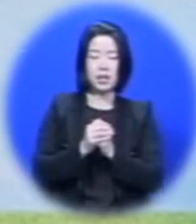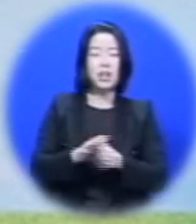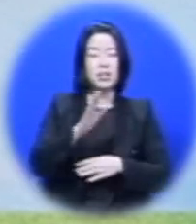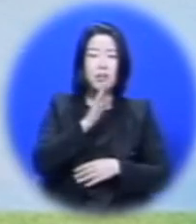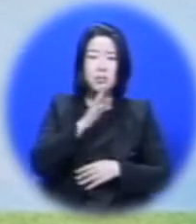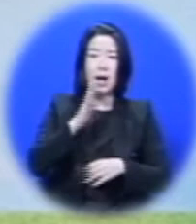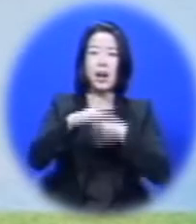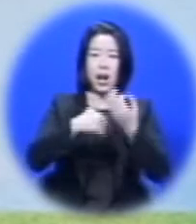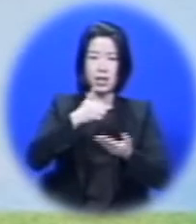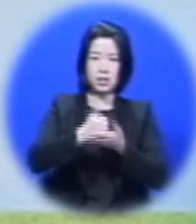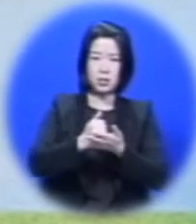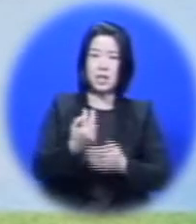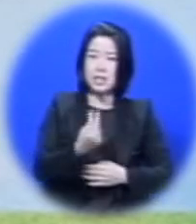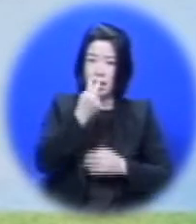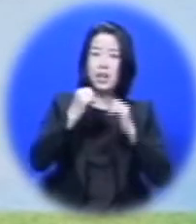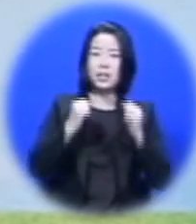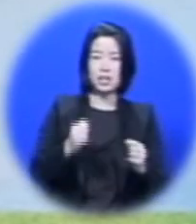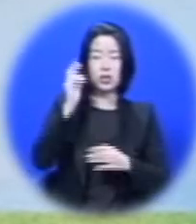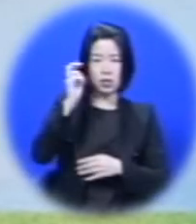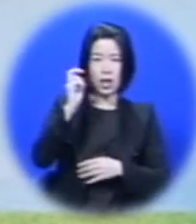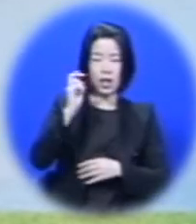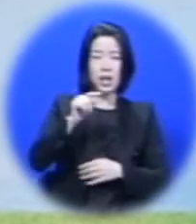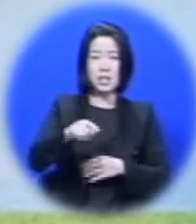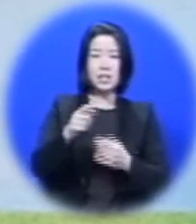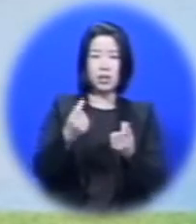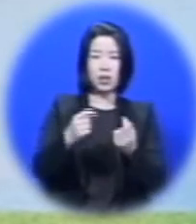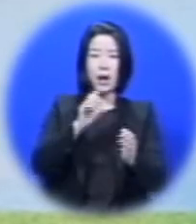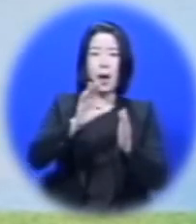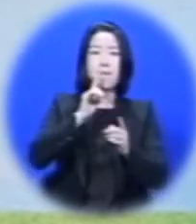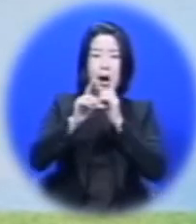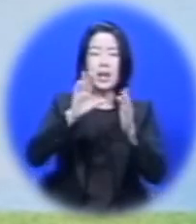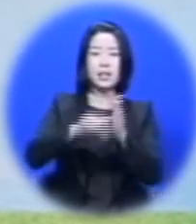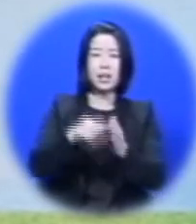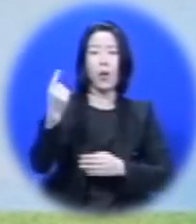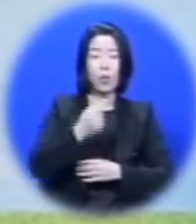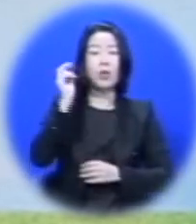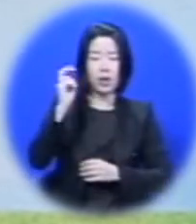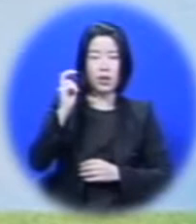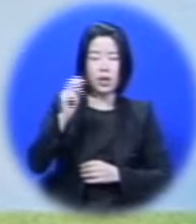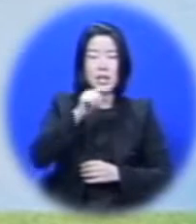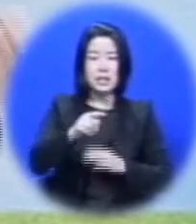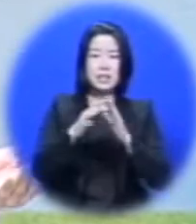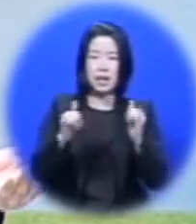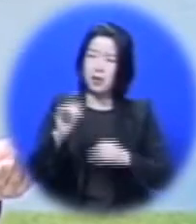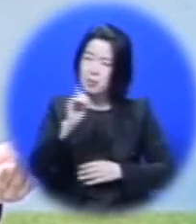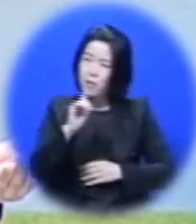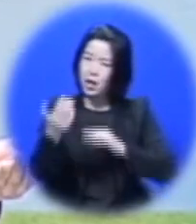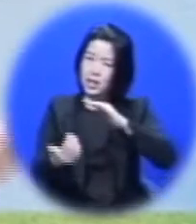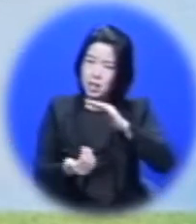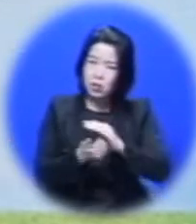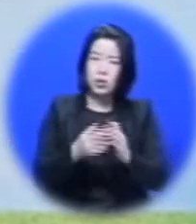과연 하나님이 살아계시구나 그렇게 말할 때가 오겠죠. 그 사람들은 무언가가